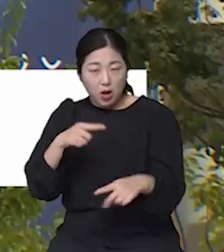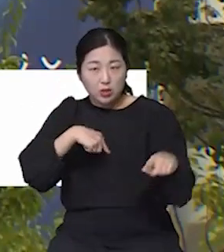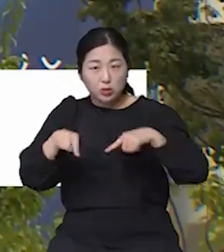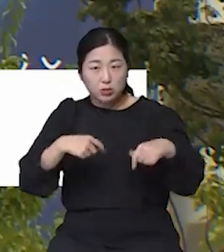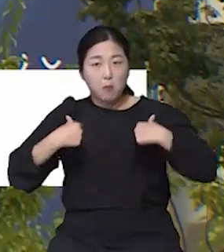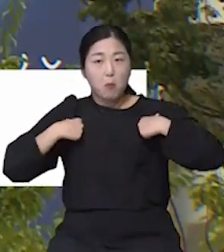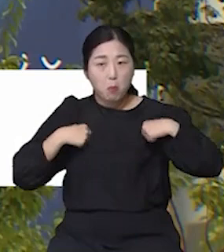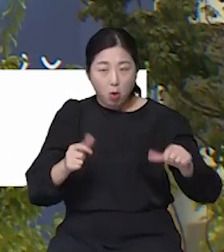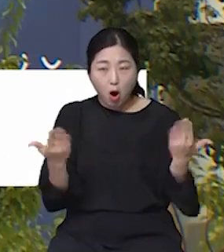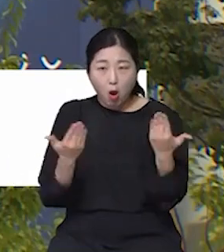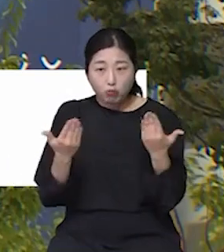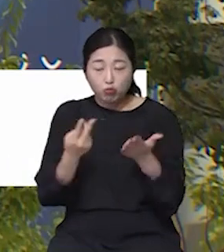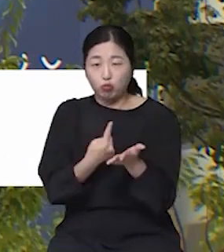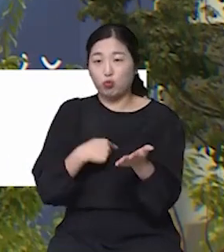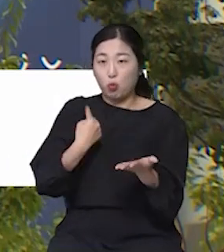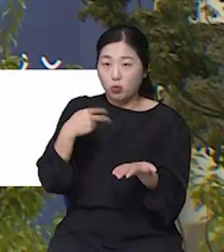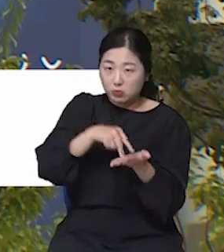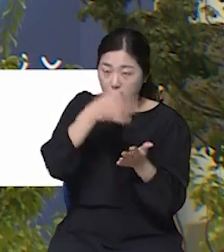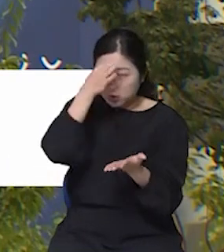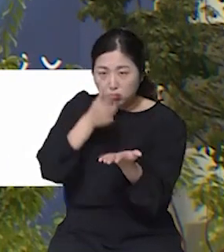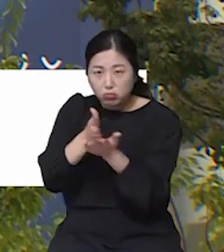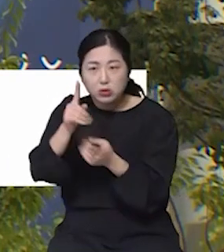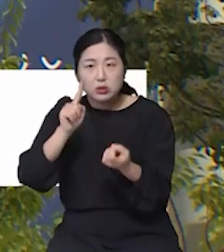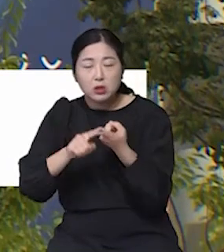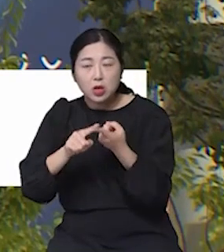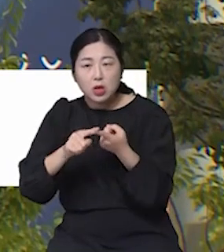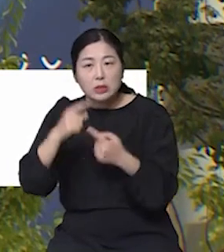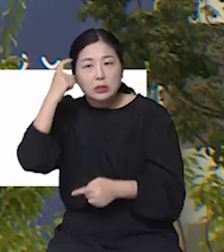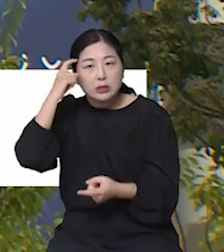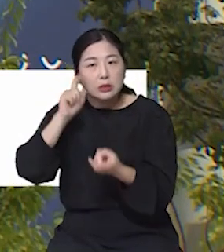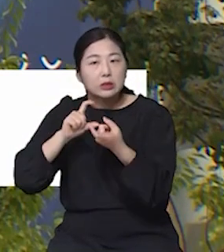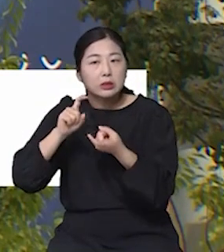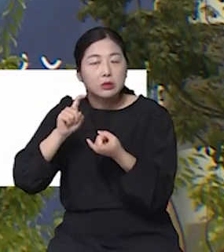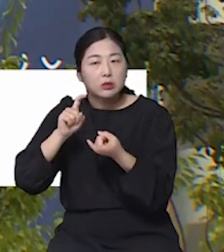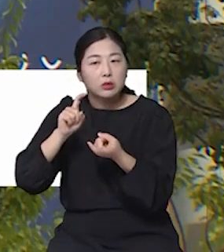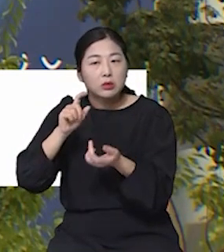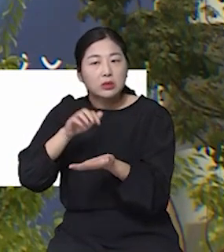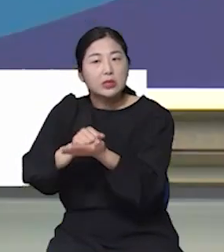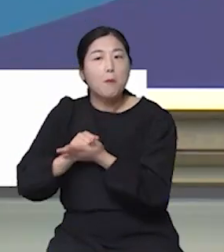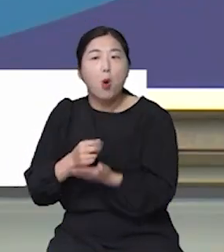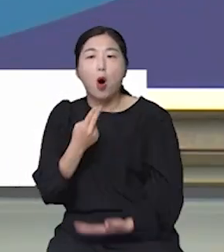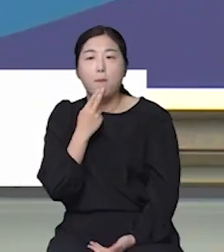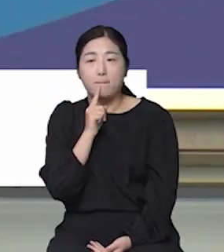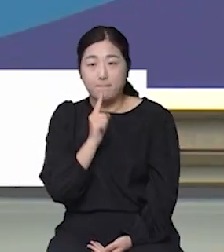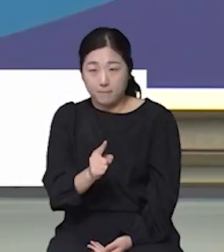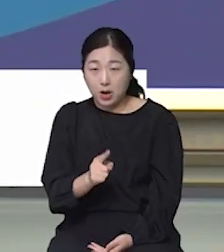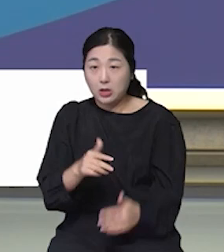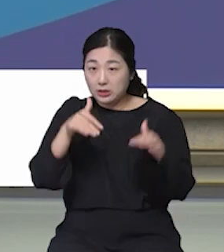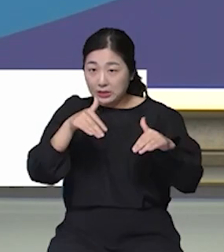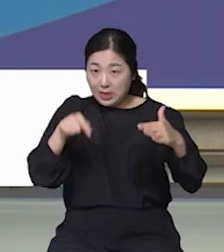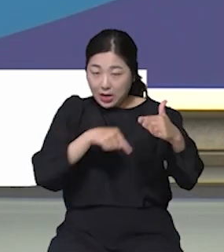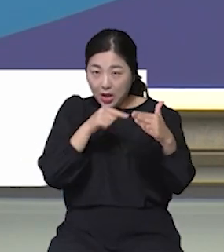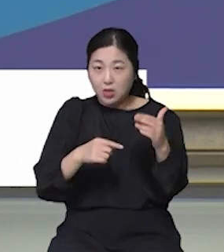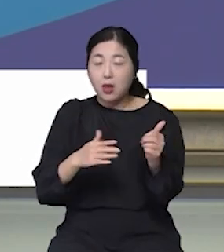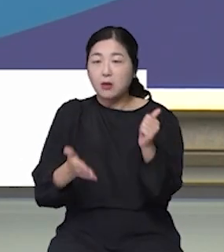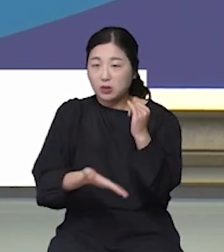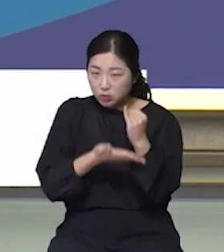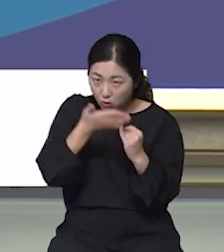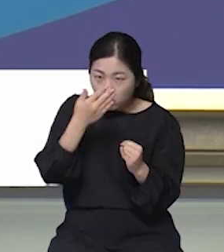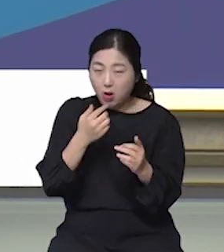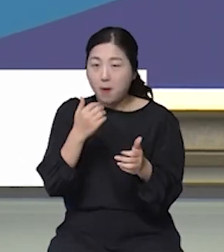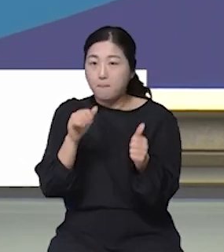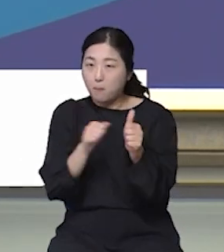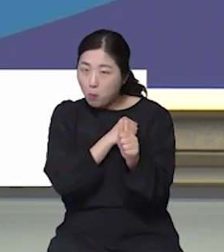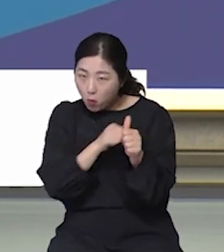것이자 업무의 독립성과 전문성을 심각하게 훼손하는 일이라고 지적했습니다. 직장 내 성희롱, 성폭력 사건을